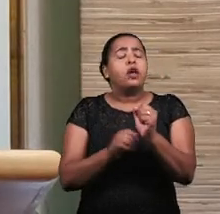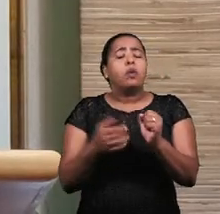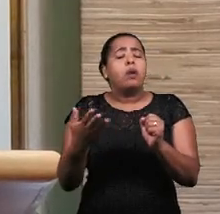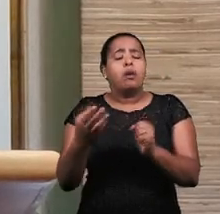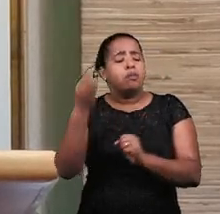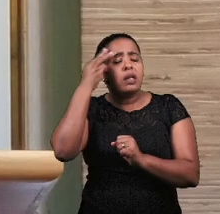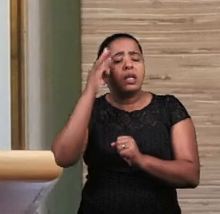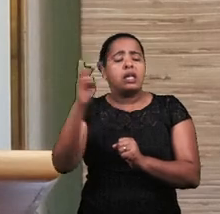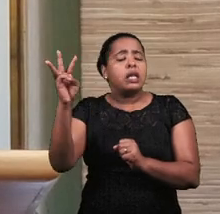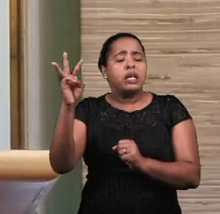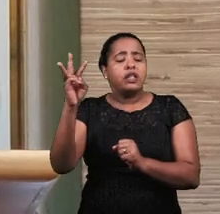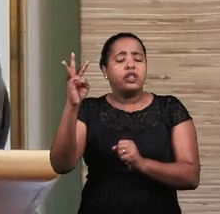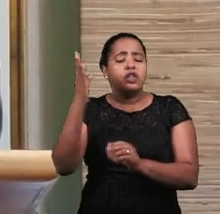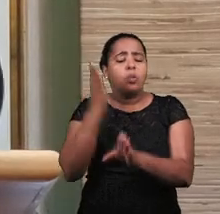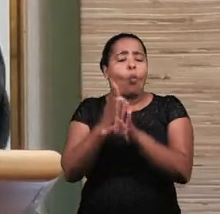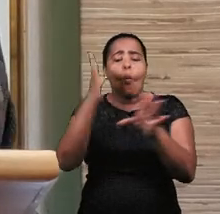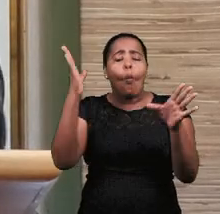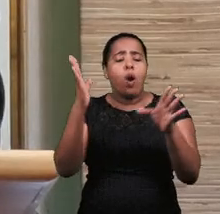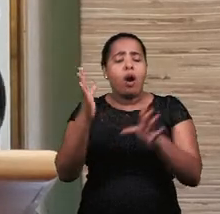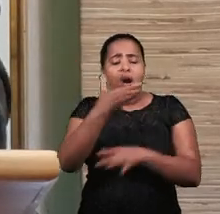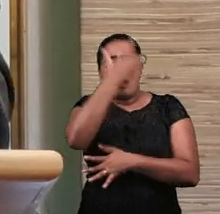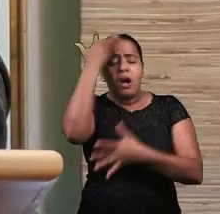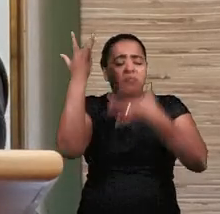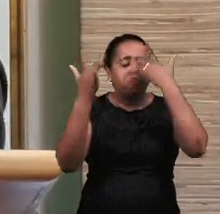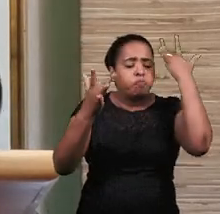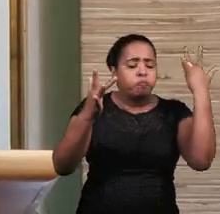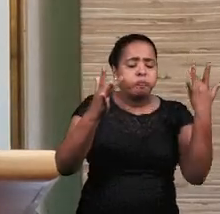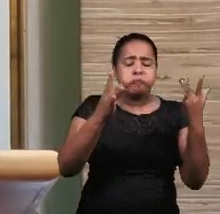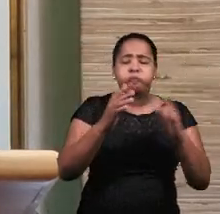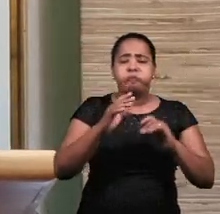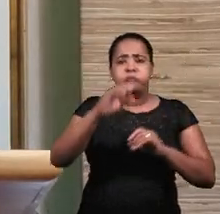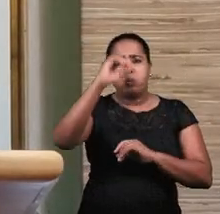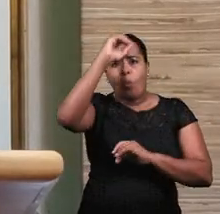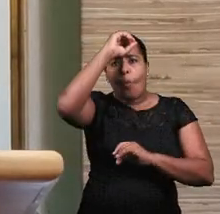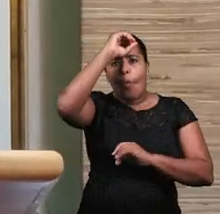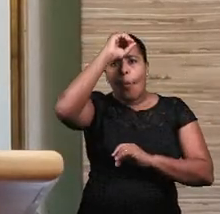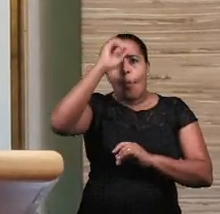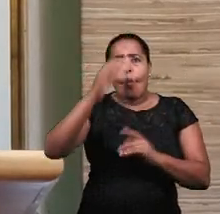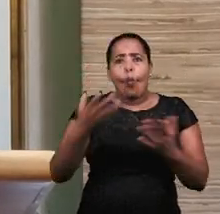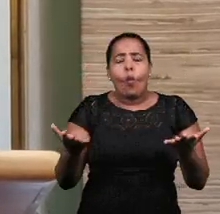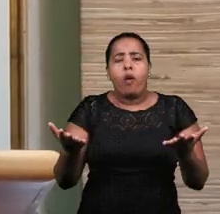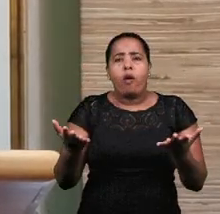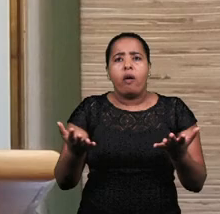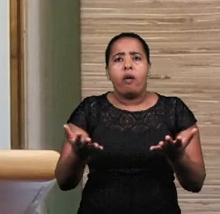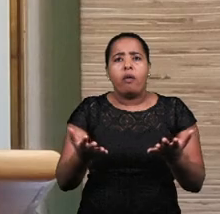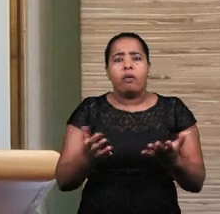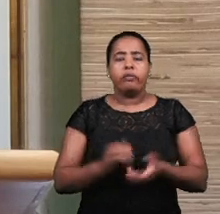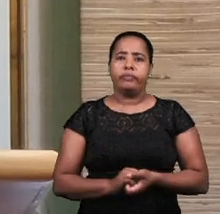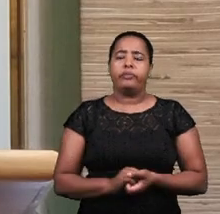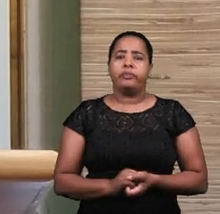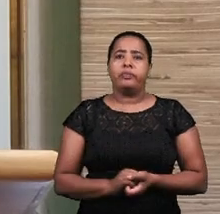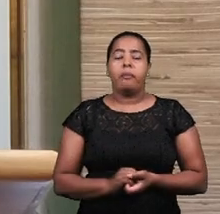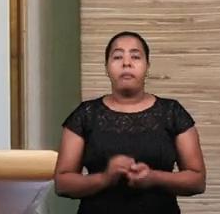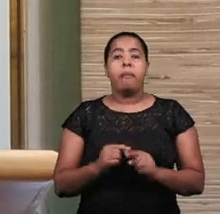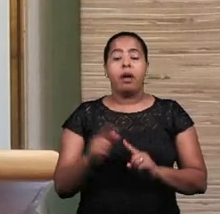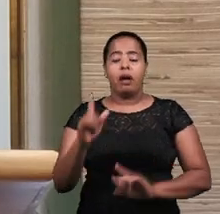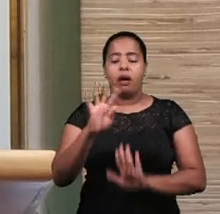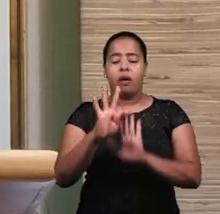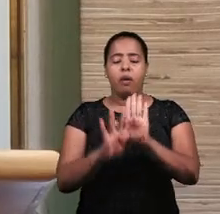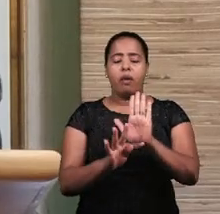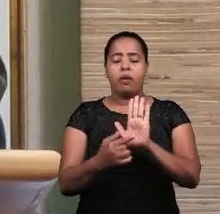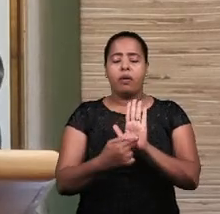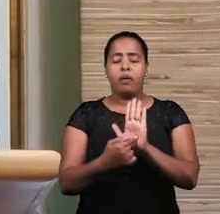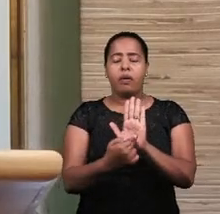3 jours, personne n'a pu déchiffrer, expliquer. Le monde n'a pas su. Mais le texte nous